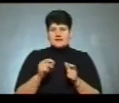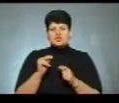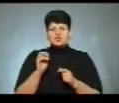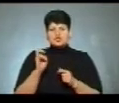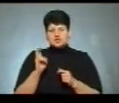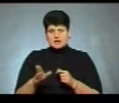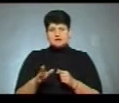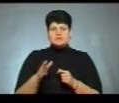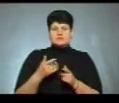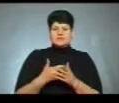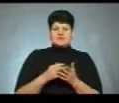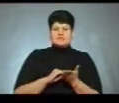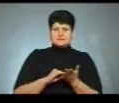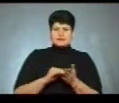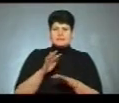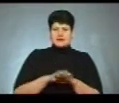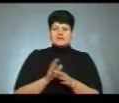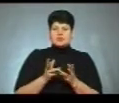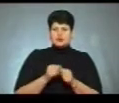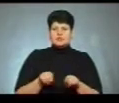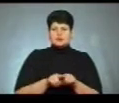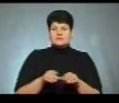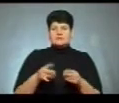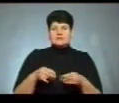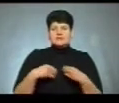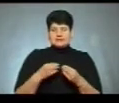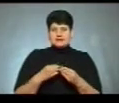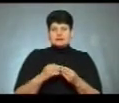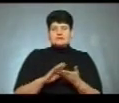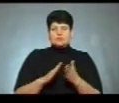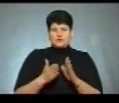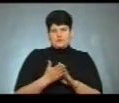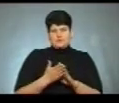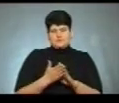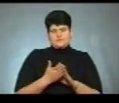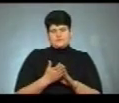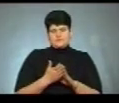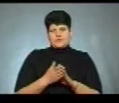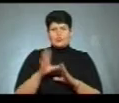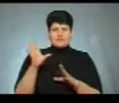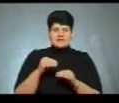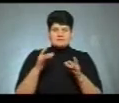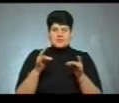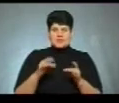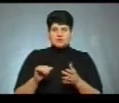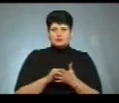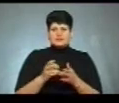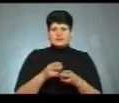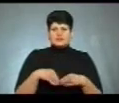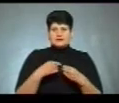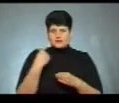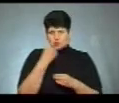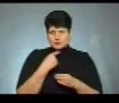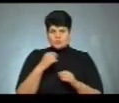виписки з банківського рахунку. Крім цього, необхідно додати копію укладеного з няною договору. Увесь пакет документів потрібно надати особисто